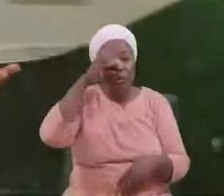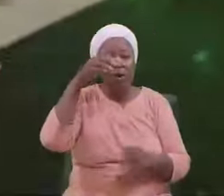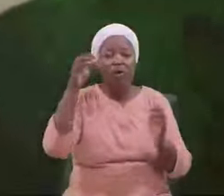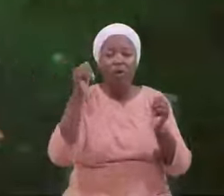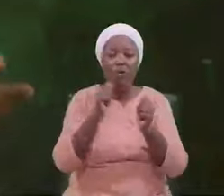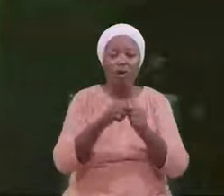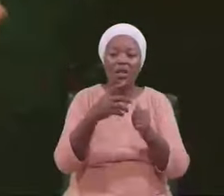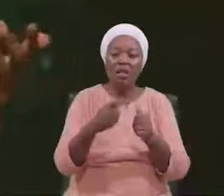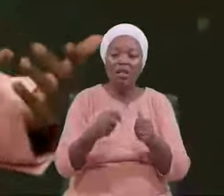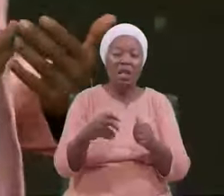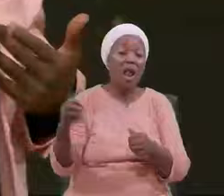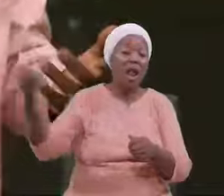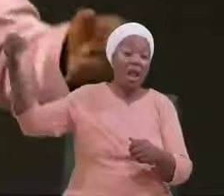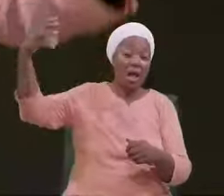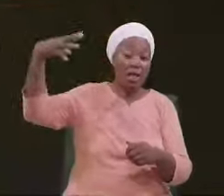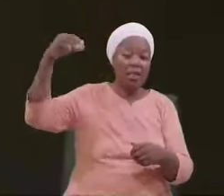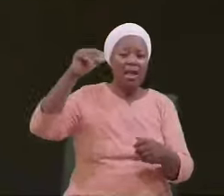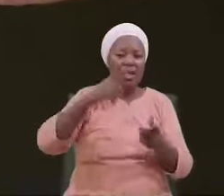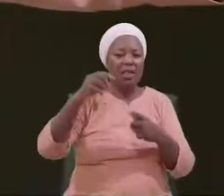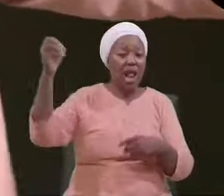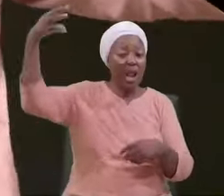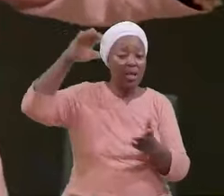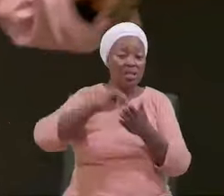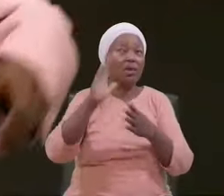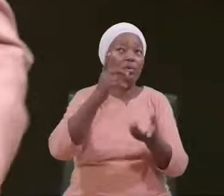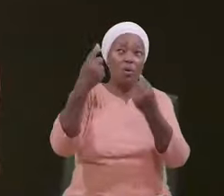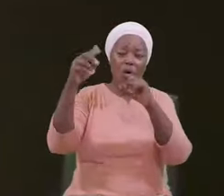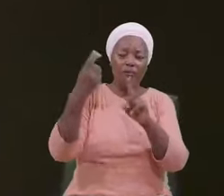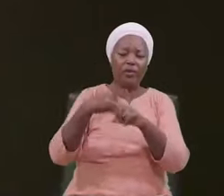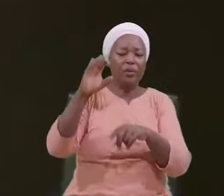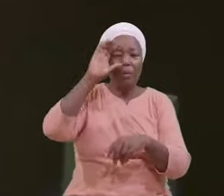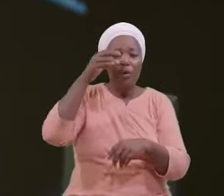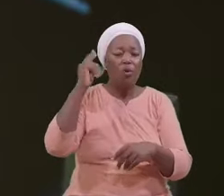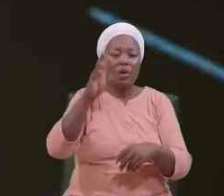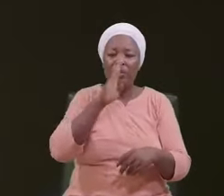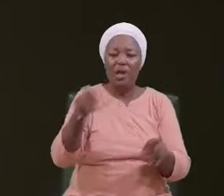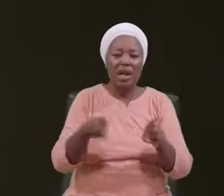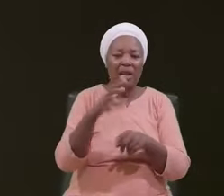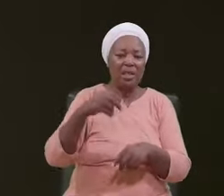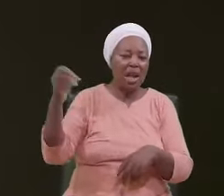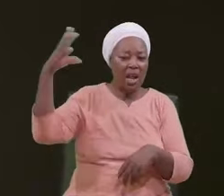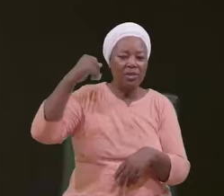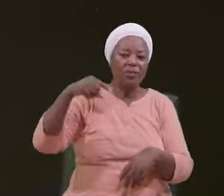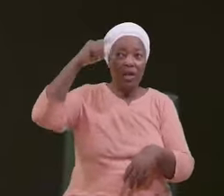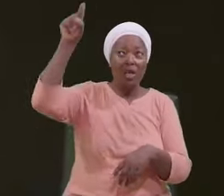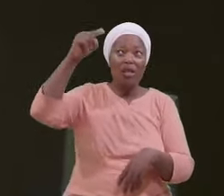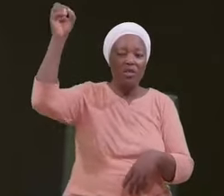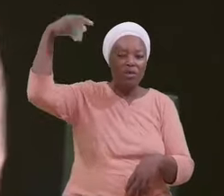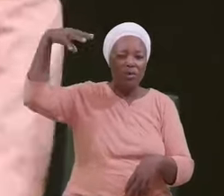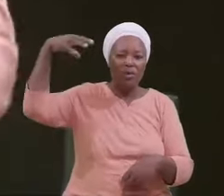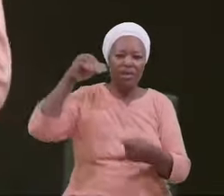faible lumière, la lumière qui vient de la lune sera comme celle du soleil. Pour